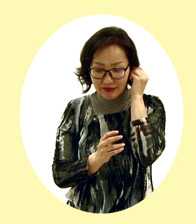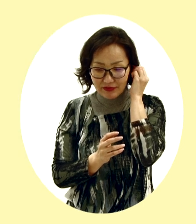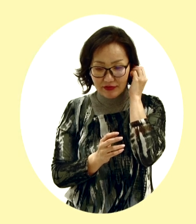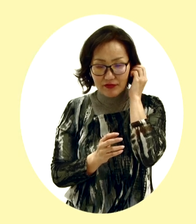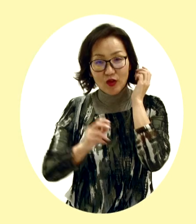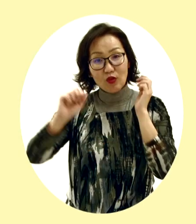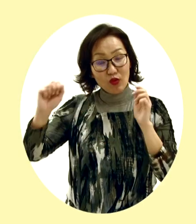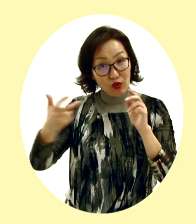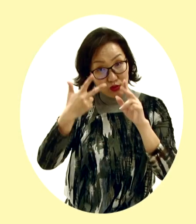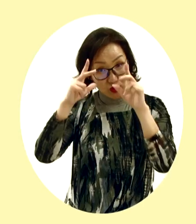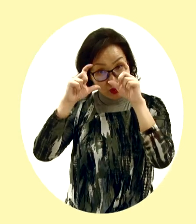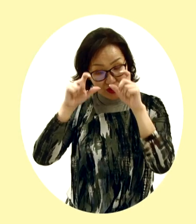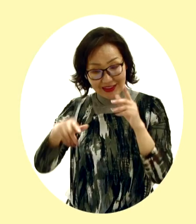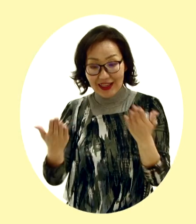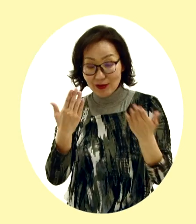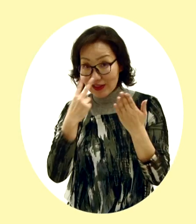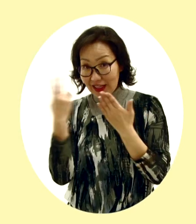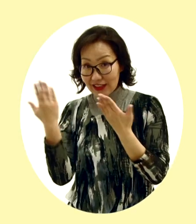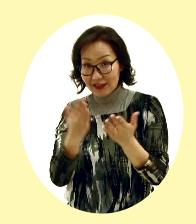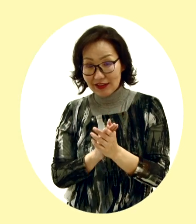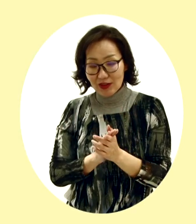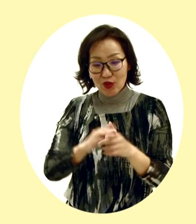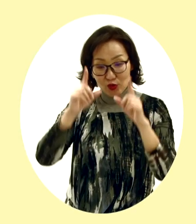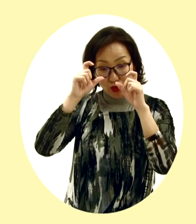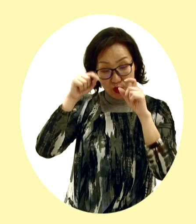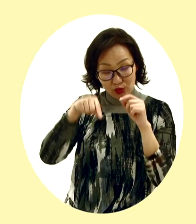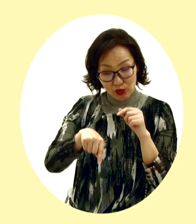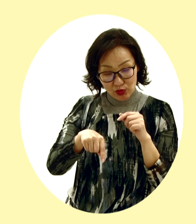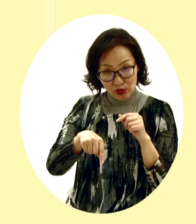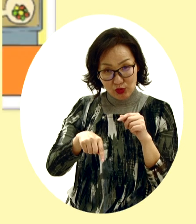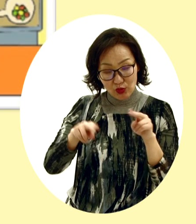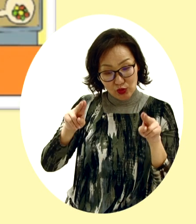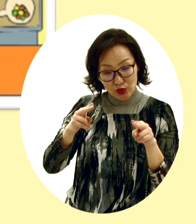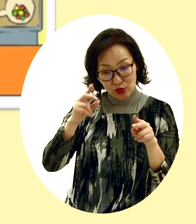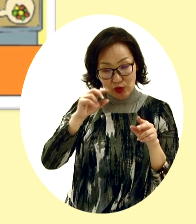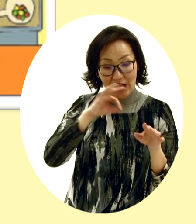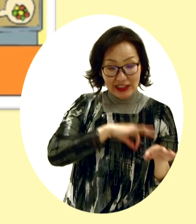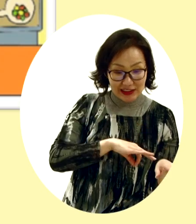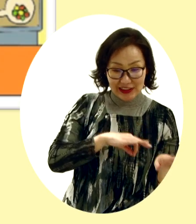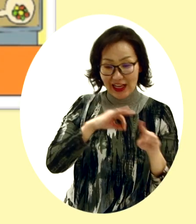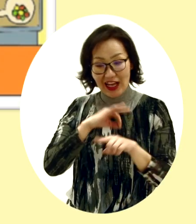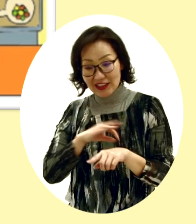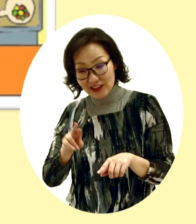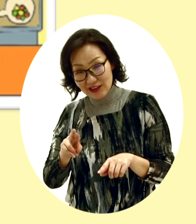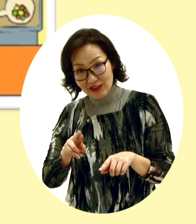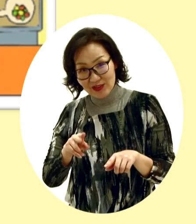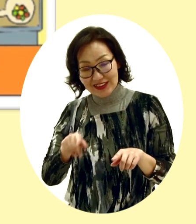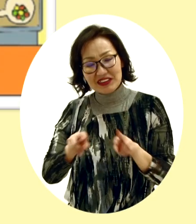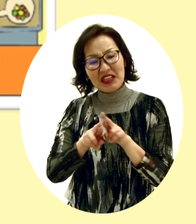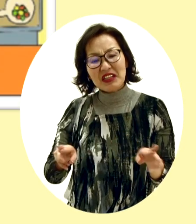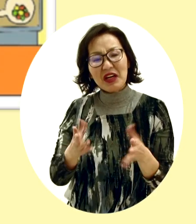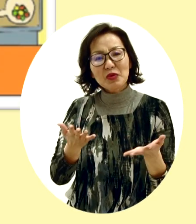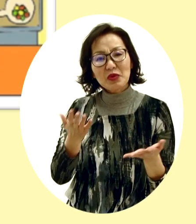За, гурав дахь зургийн дээр харьцуулан харъя. Зураг дүрсгүй буюу зураг дүрс ашигласан ихтгэлийн ялгаа нь юу байна